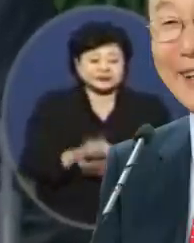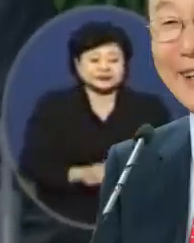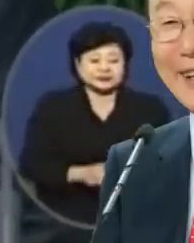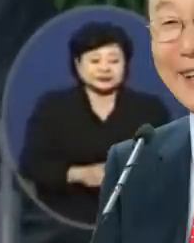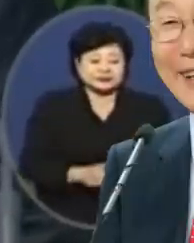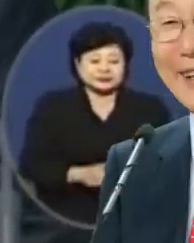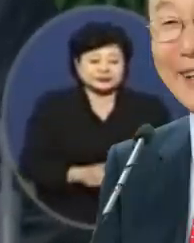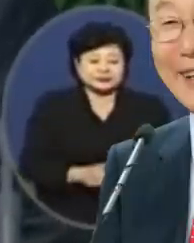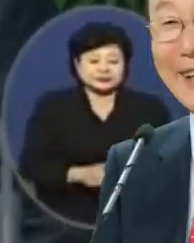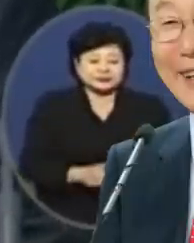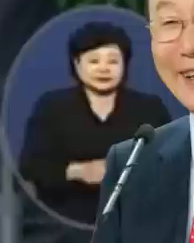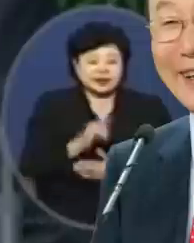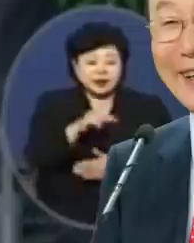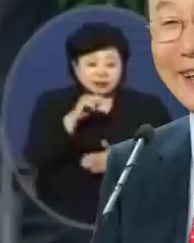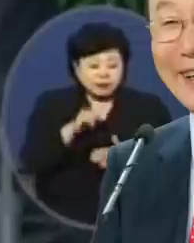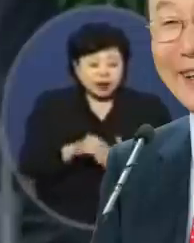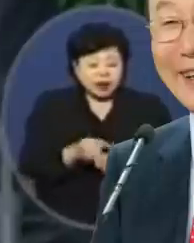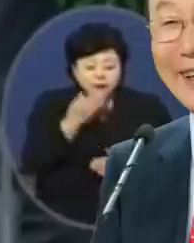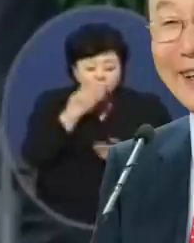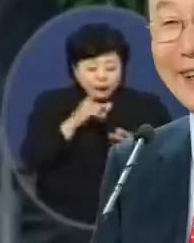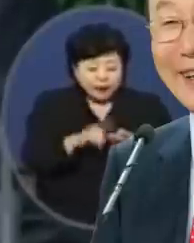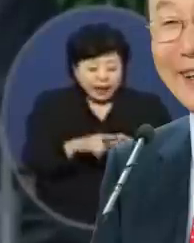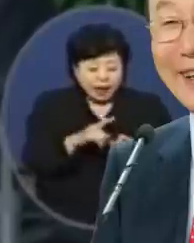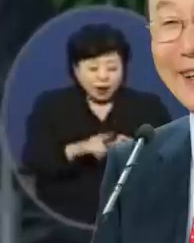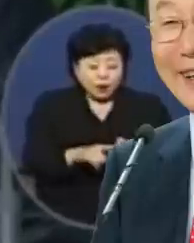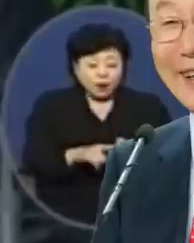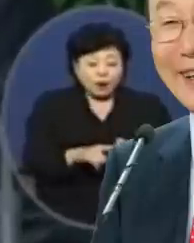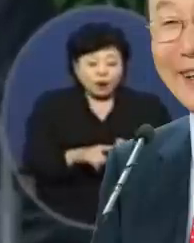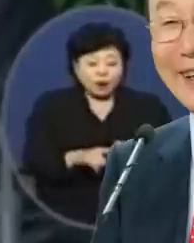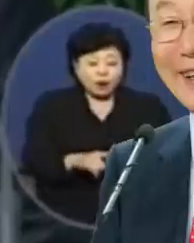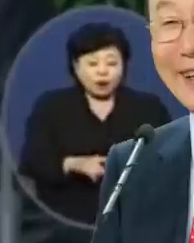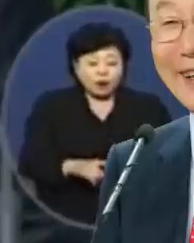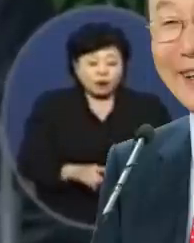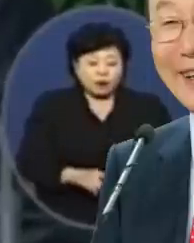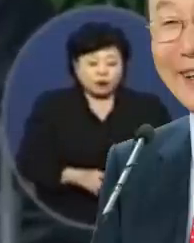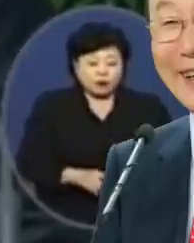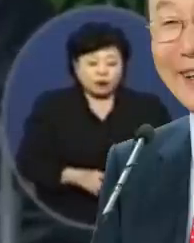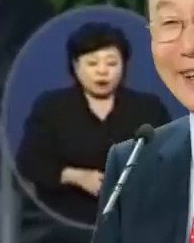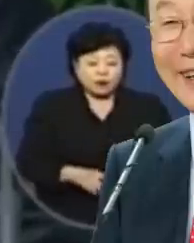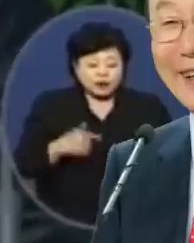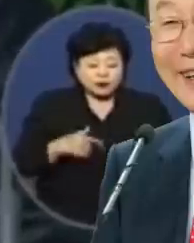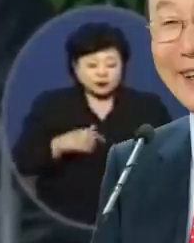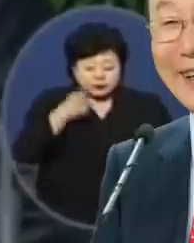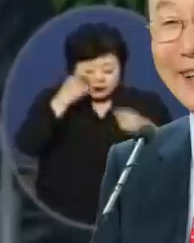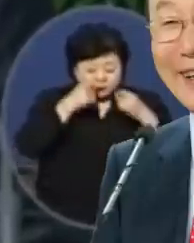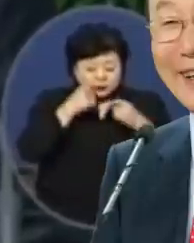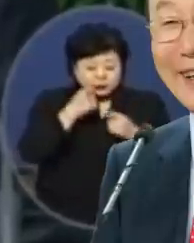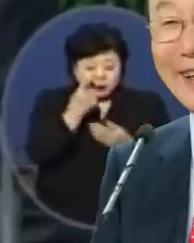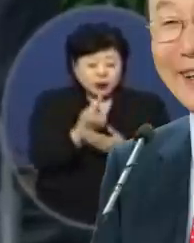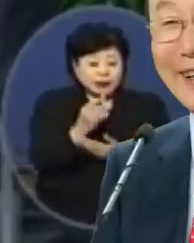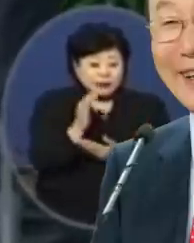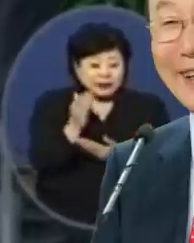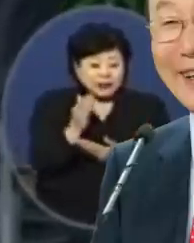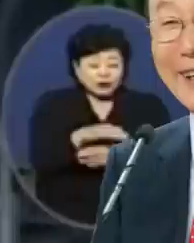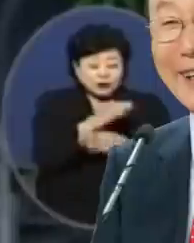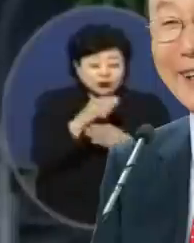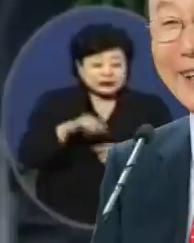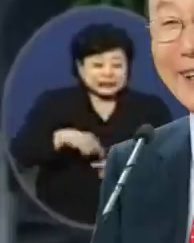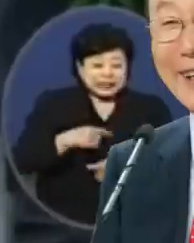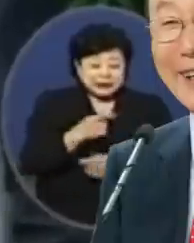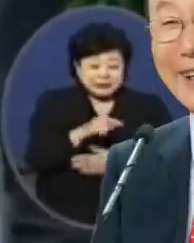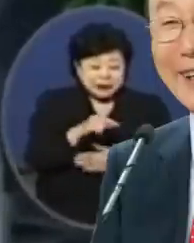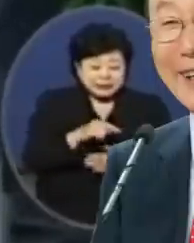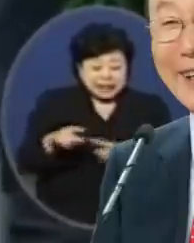달려서 화와 복이 우리에게 다가오고 기쁨과 슬픔이 우리에게 다가온다는 것입니다. 그러므로 우리는 모두는 자기 마음을